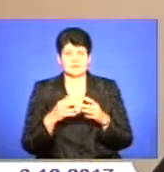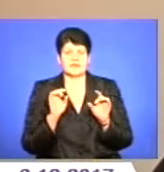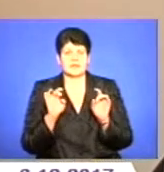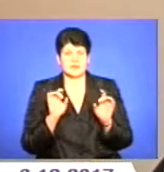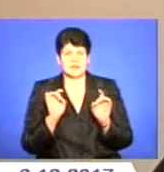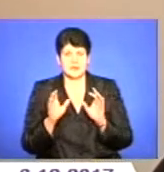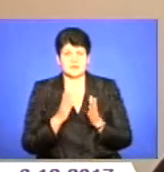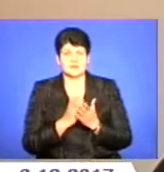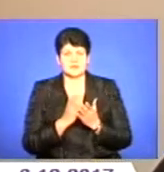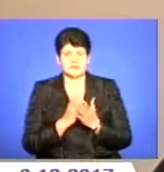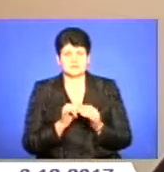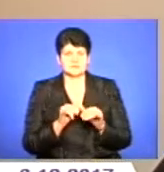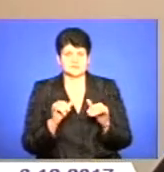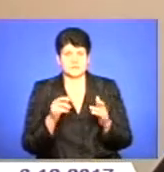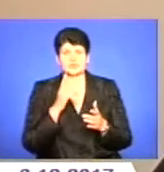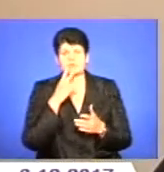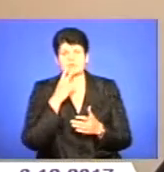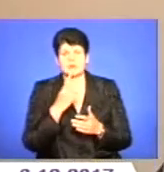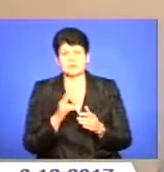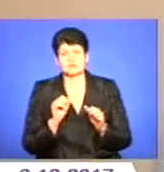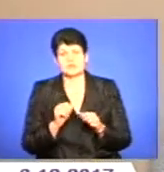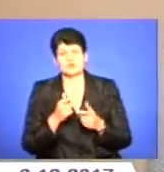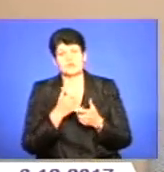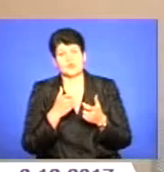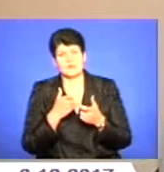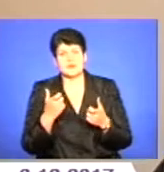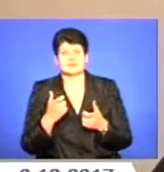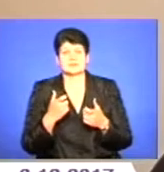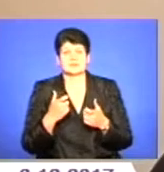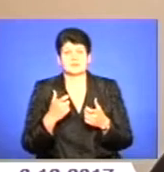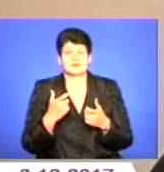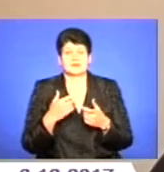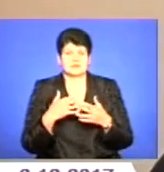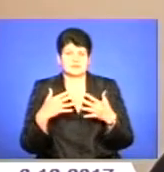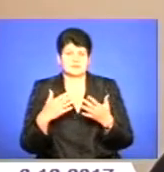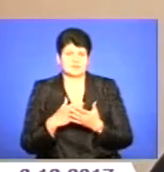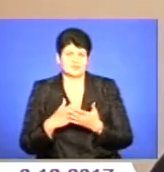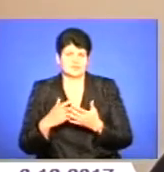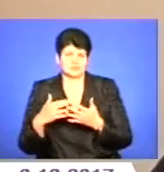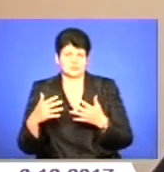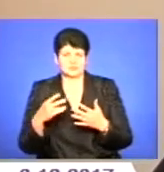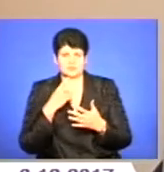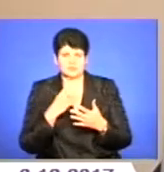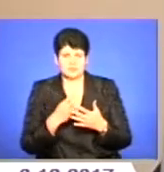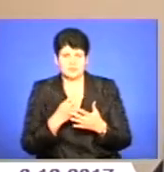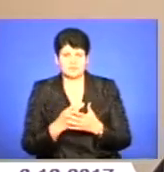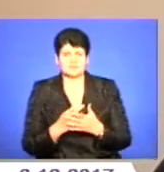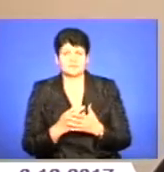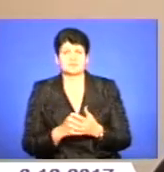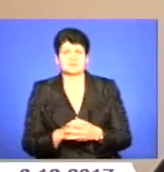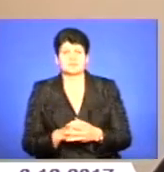реклама поширена, або якщо вони будуть бачити, можливо, інформацію на сітілайтах, або якщо люди в службах, безпосередньо в